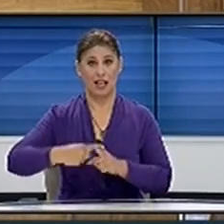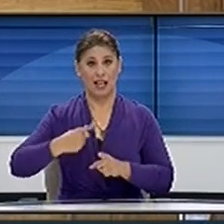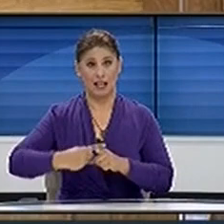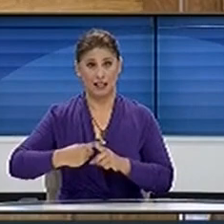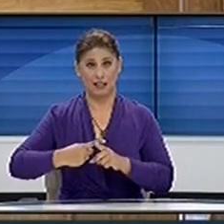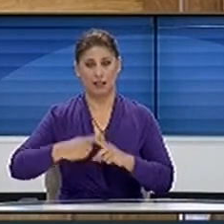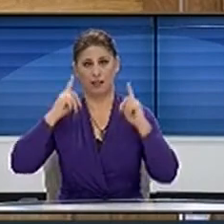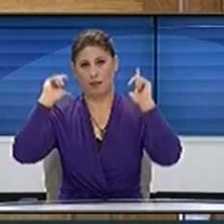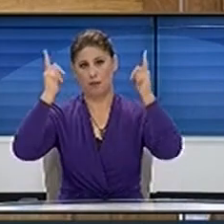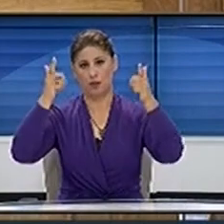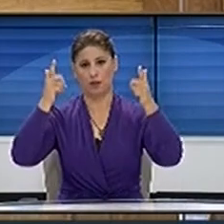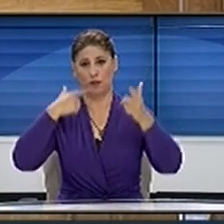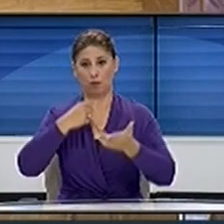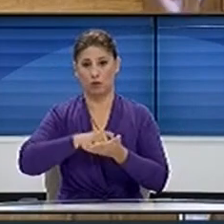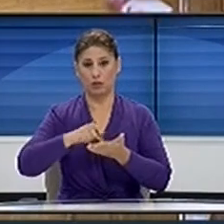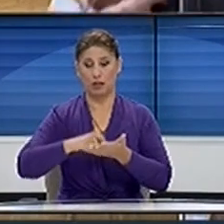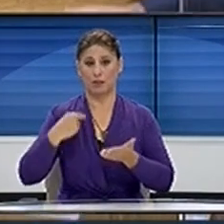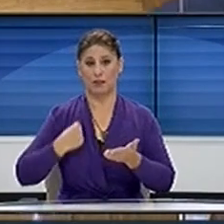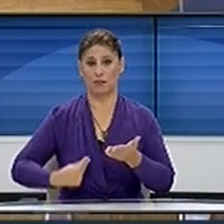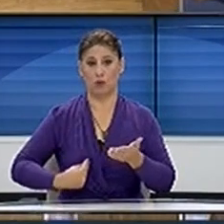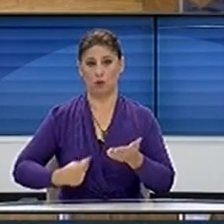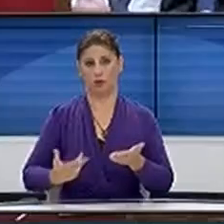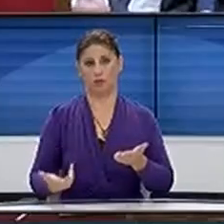ελληνικής δημοκρατίας, όπως γράψατε δημόσια.